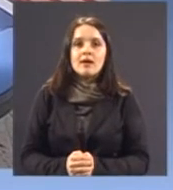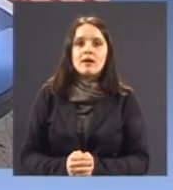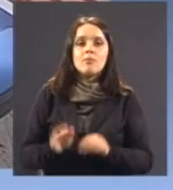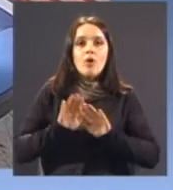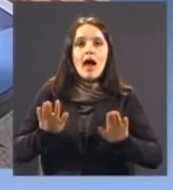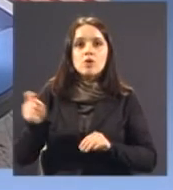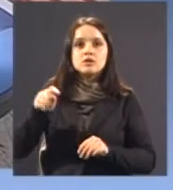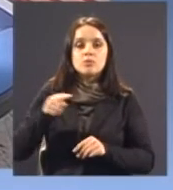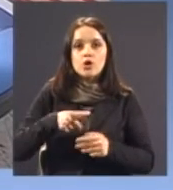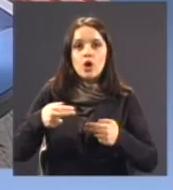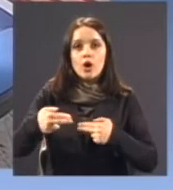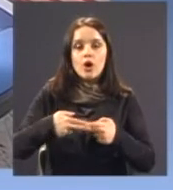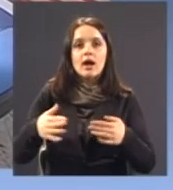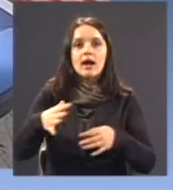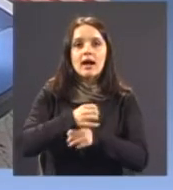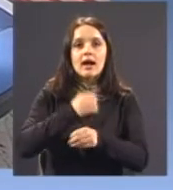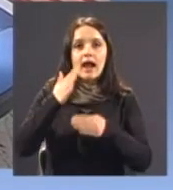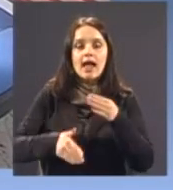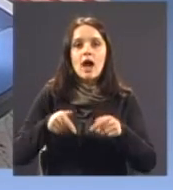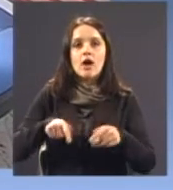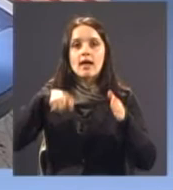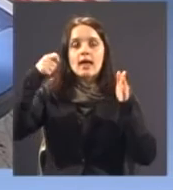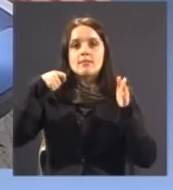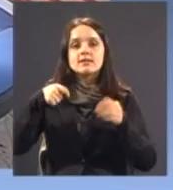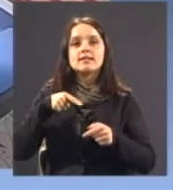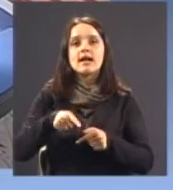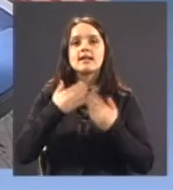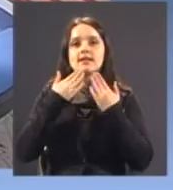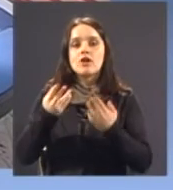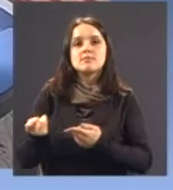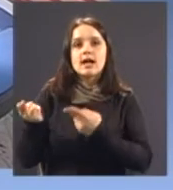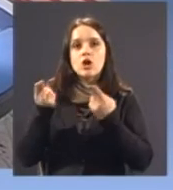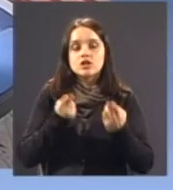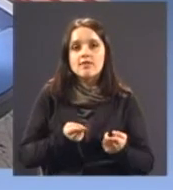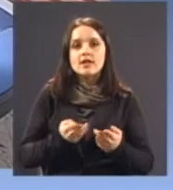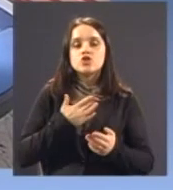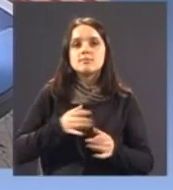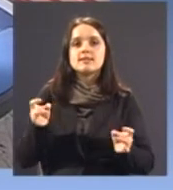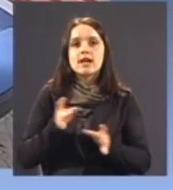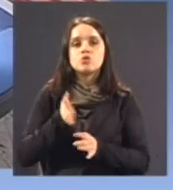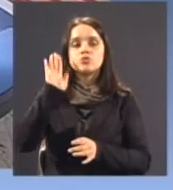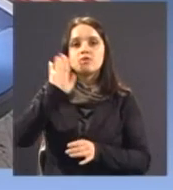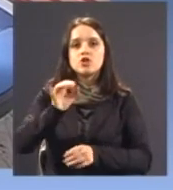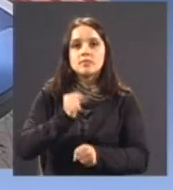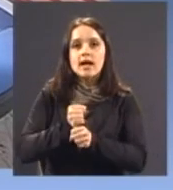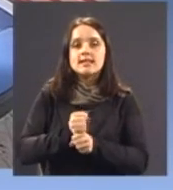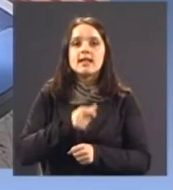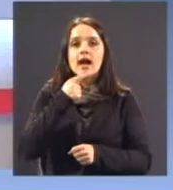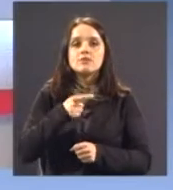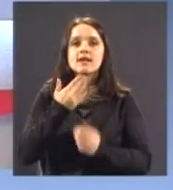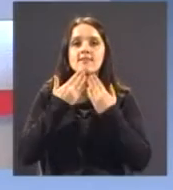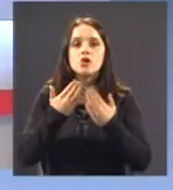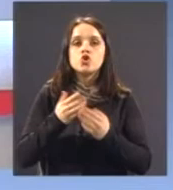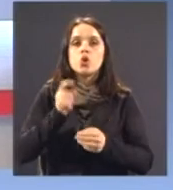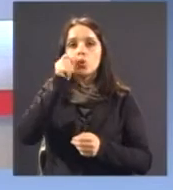naše emisije. Ja ću vam se zahvaliti za gostovanje. Želim vam svu sreću u budućnosti u vašem radu i evo da kažem da zahvaljujući ljudima kao što ste